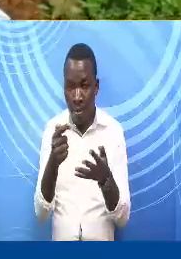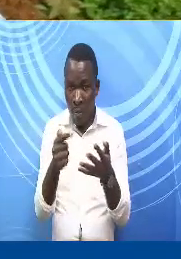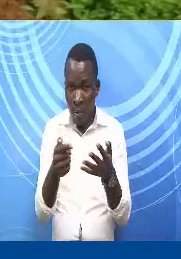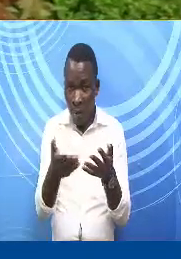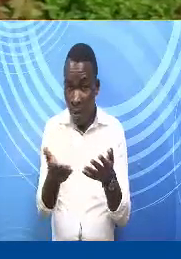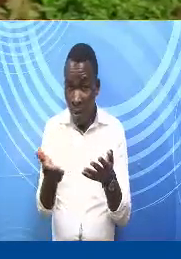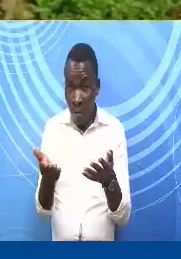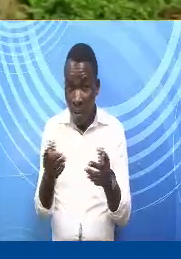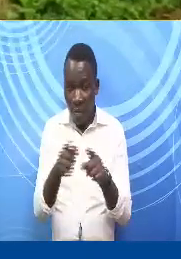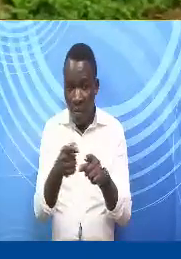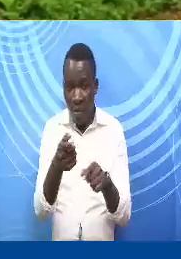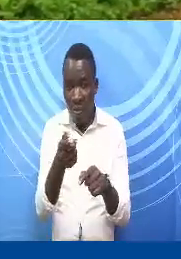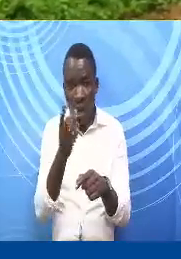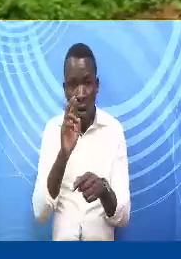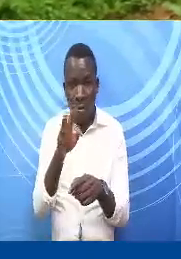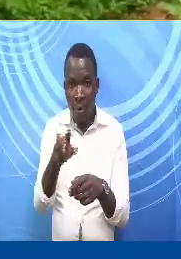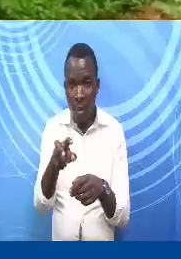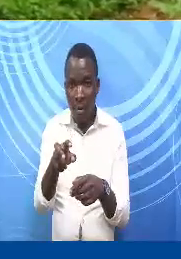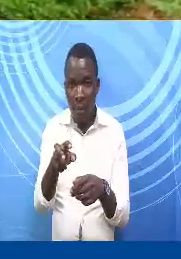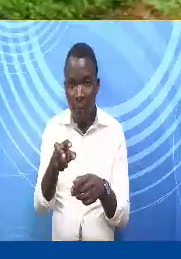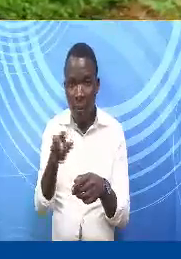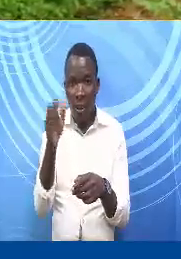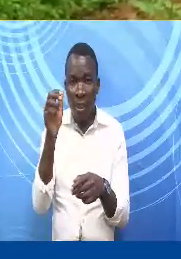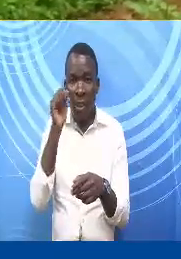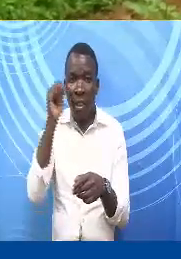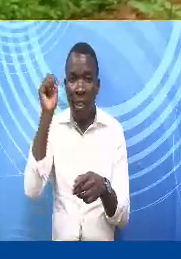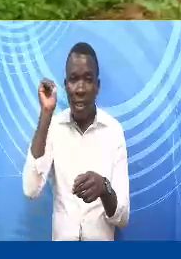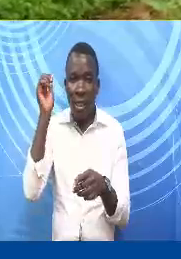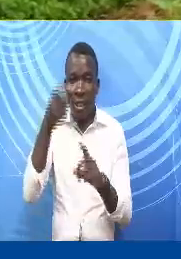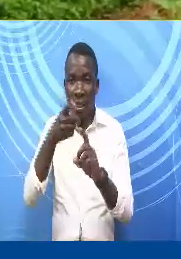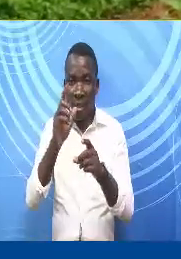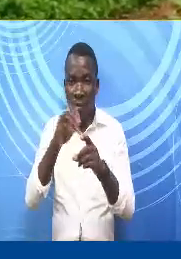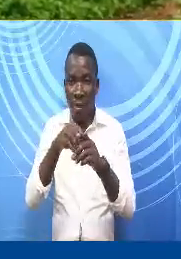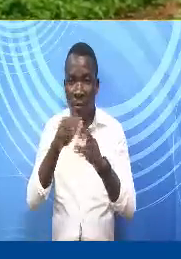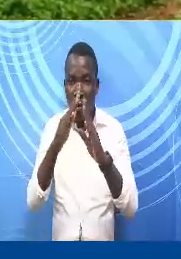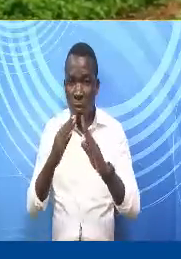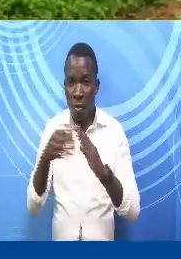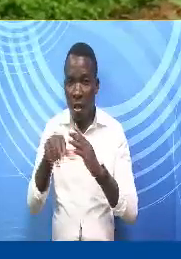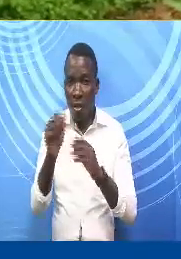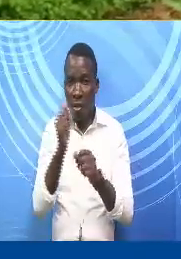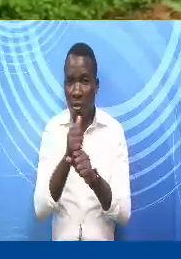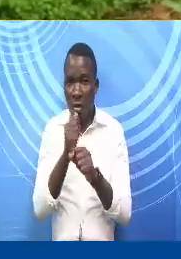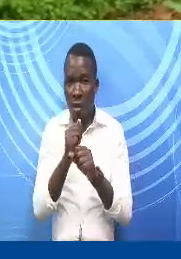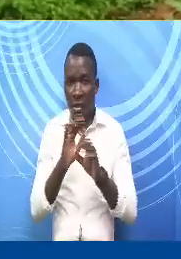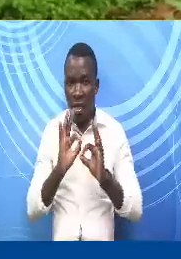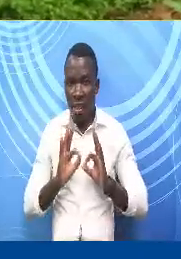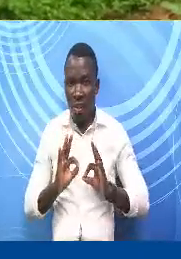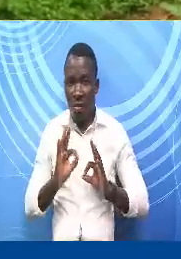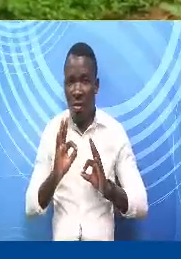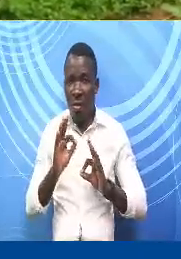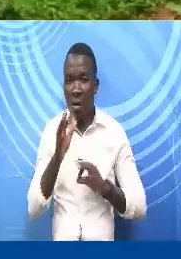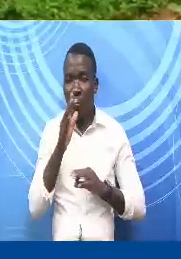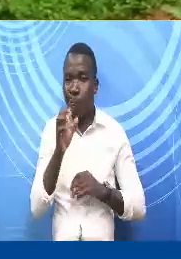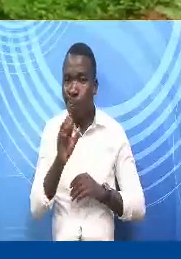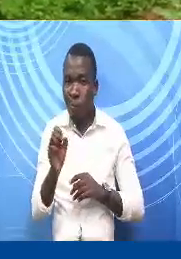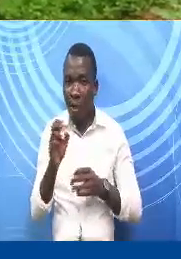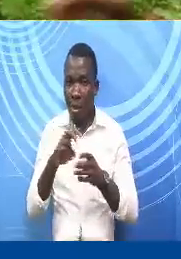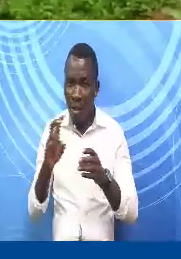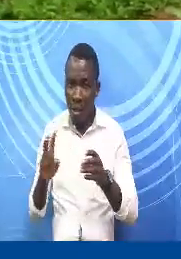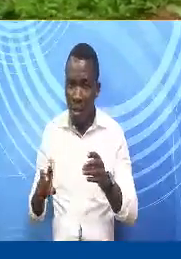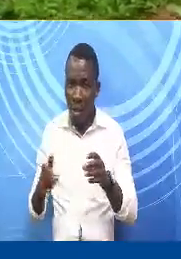yacu nkuko bireba ejo rero nubwo bari bayikuye mu kiraro kugira ngo bakore isuku mukecuru niwe wayikuyemo igihe ziteye